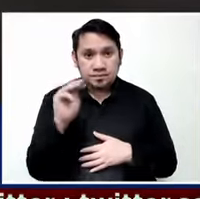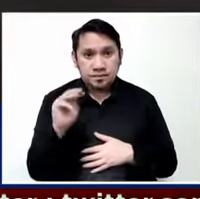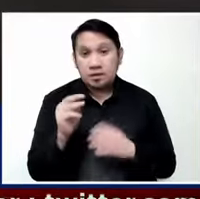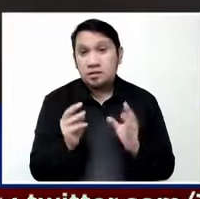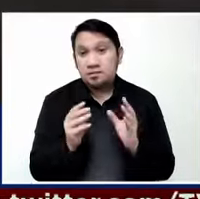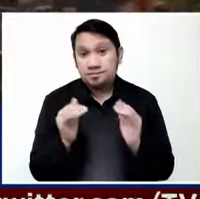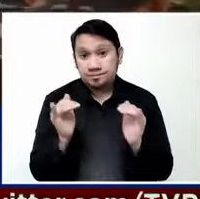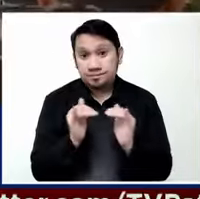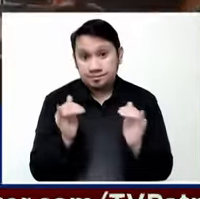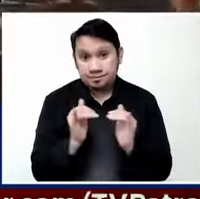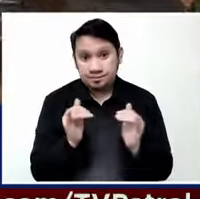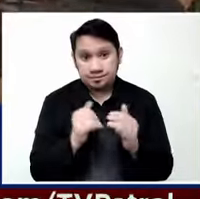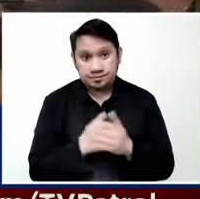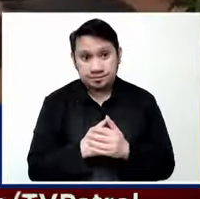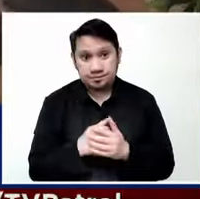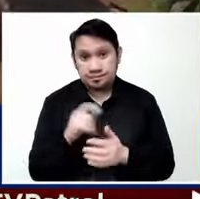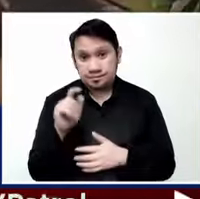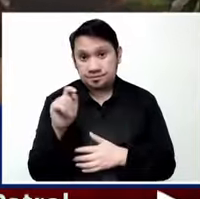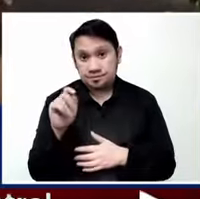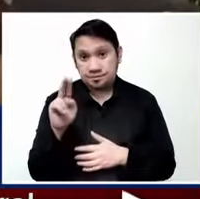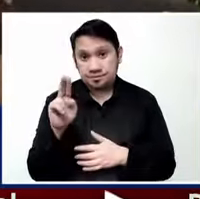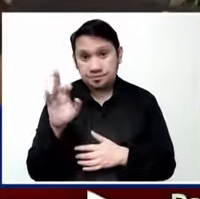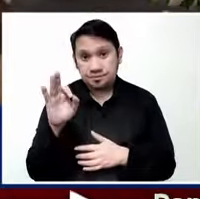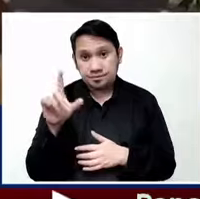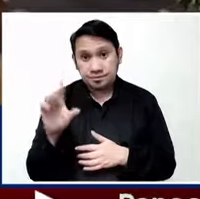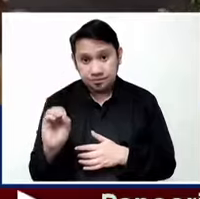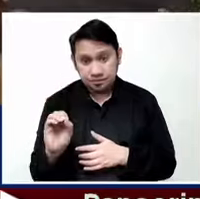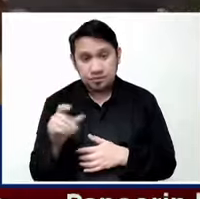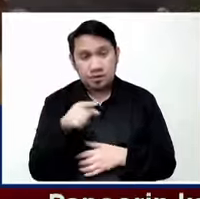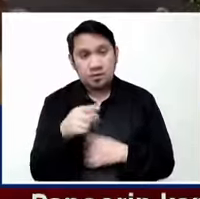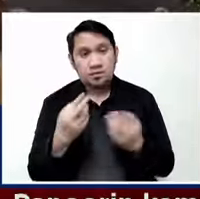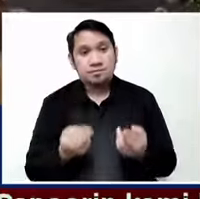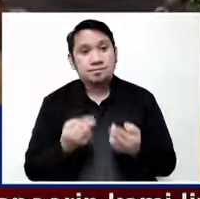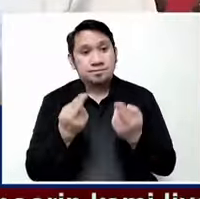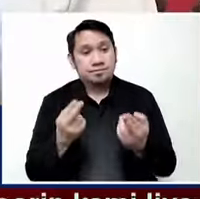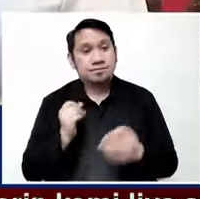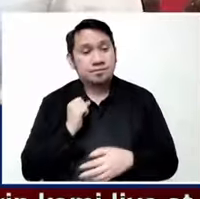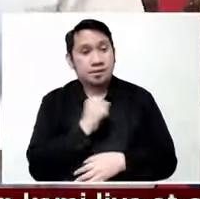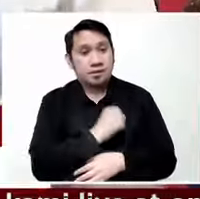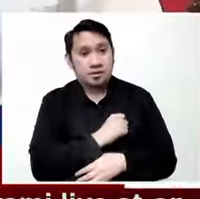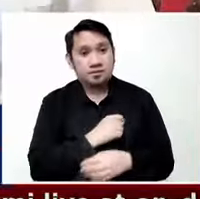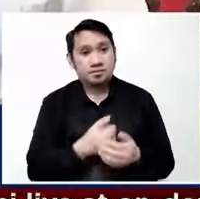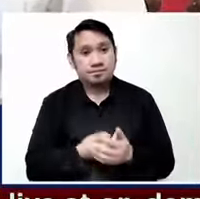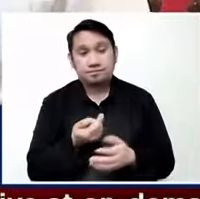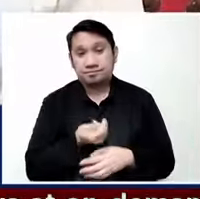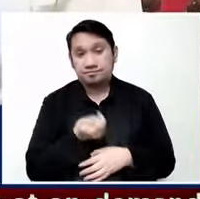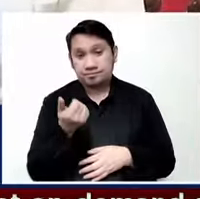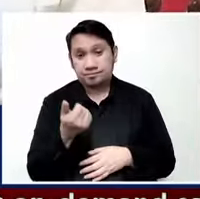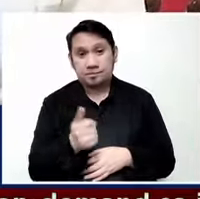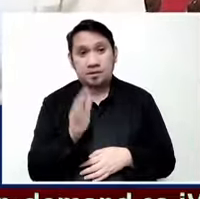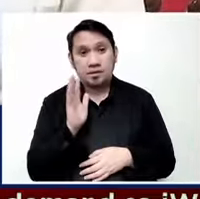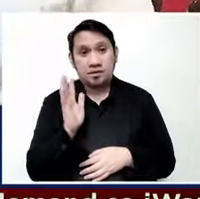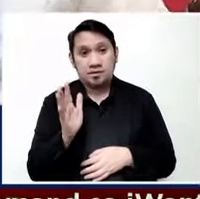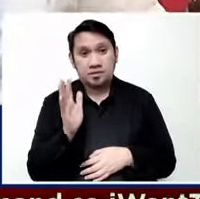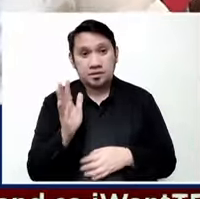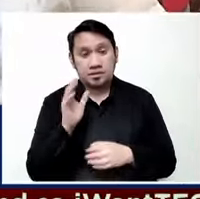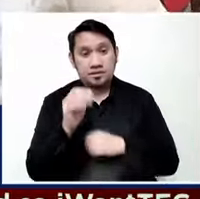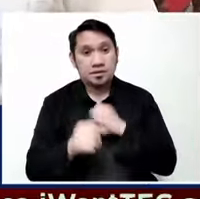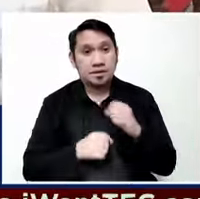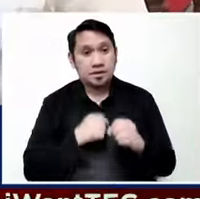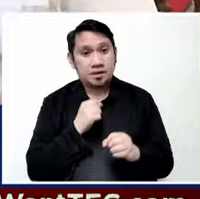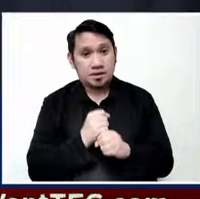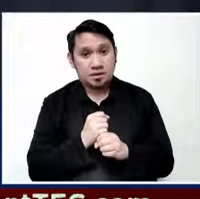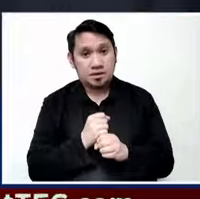Marcos Jr. si Tulfo sa Malacanang, kung saan nirekomenda ng senador ang pagpapawalang bisa ng 50-year franchise ng